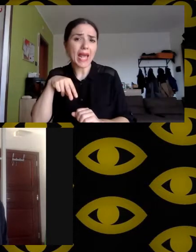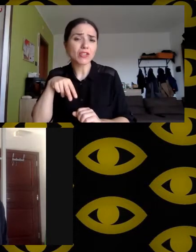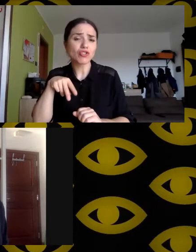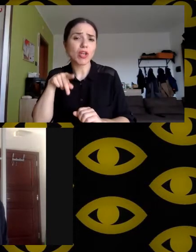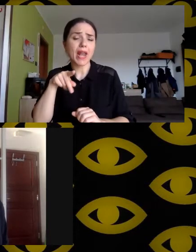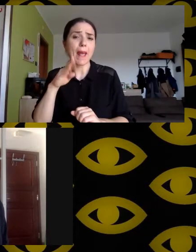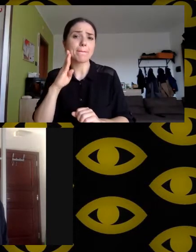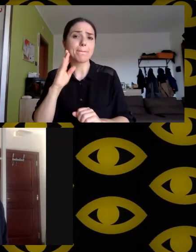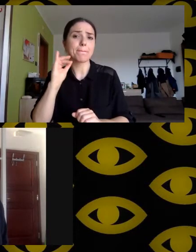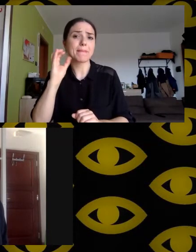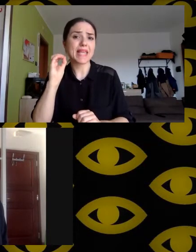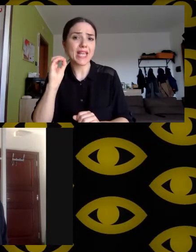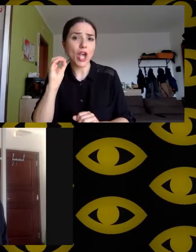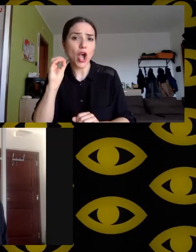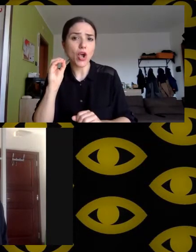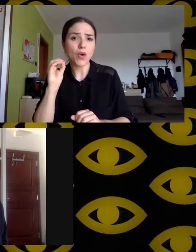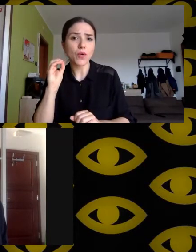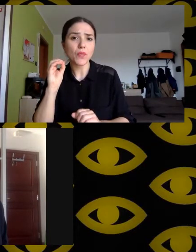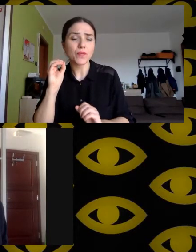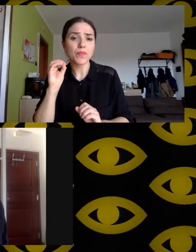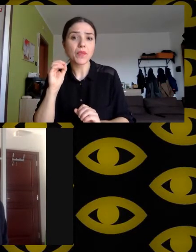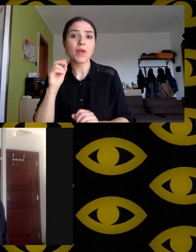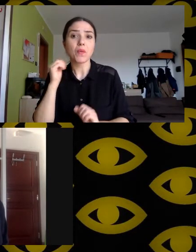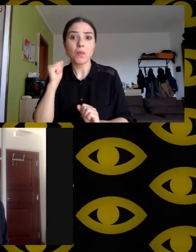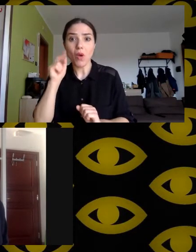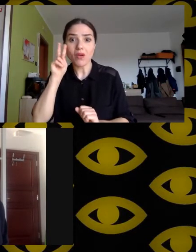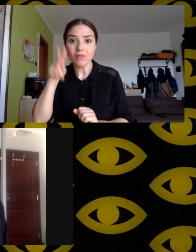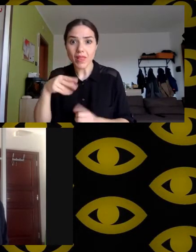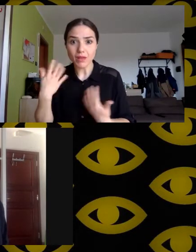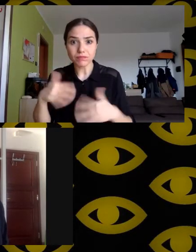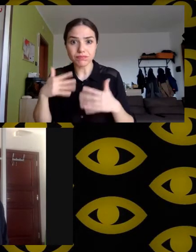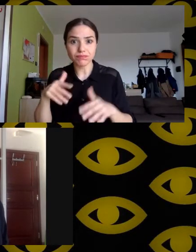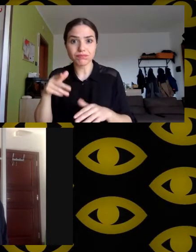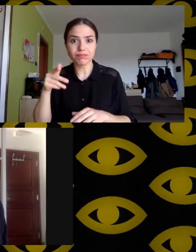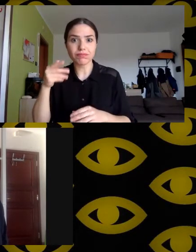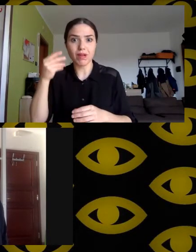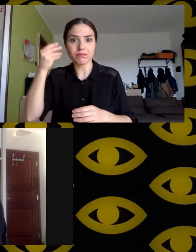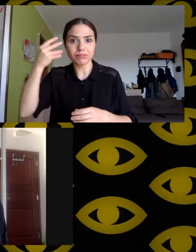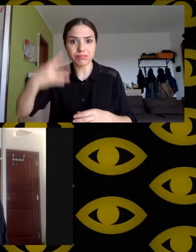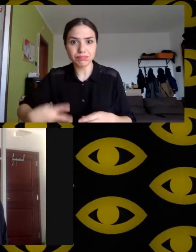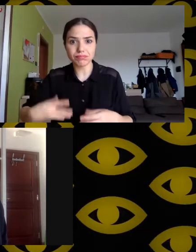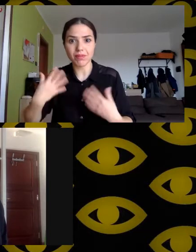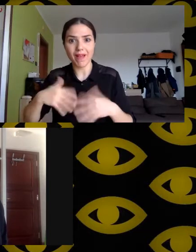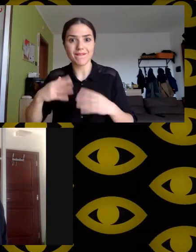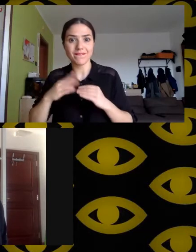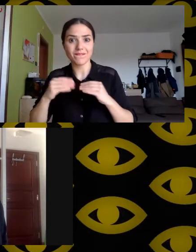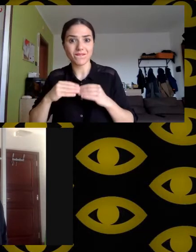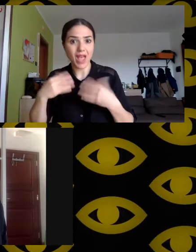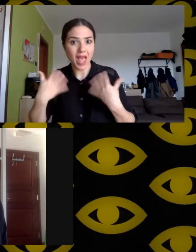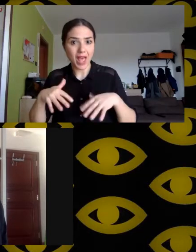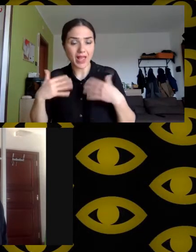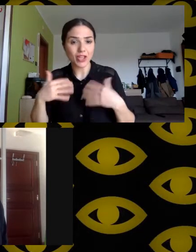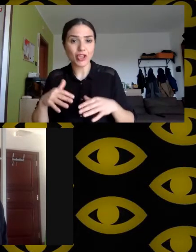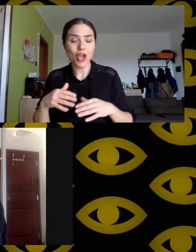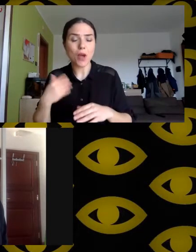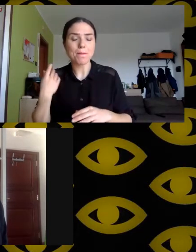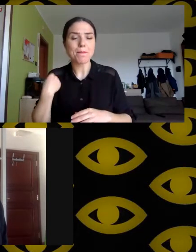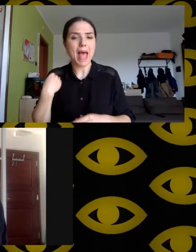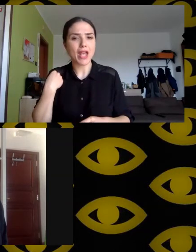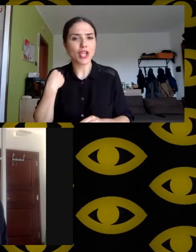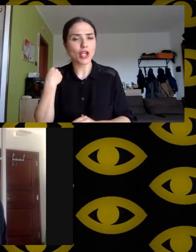eventualmente esterrefatto dalla innumerevole lista di cose che hai fatto. Però quello che mi sono chiesto io